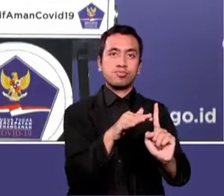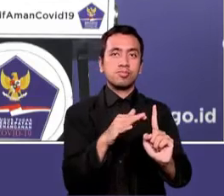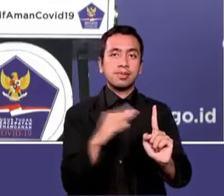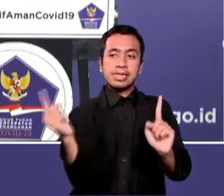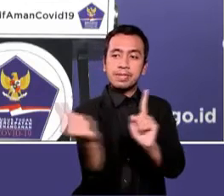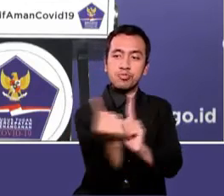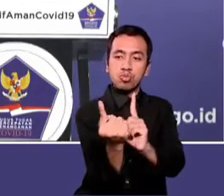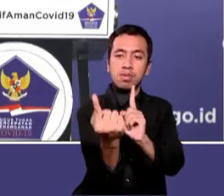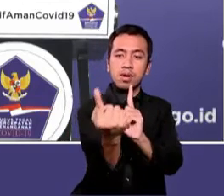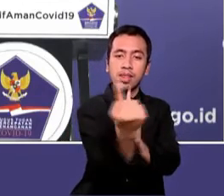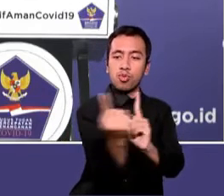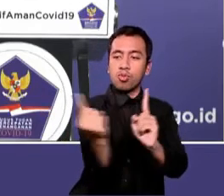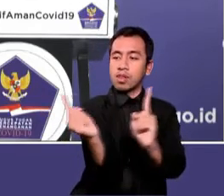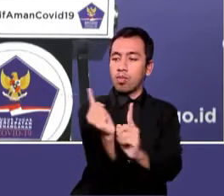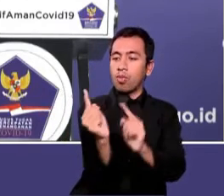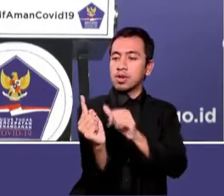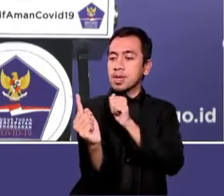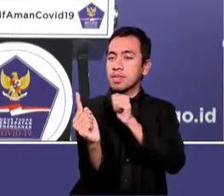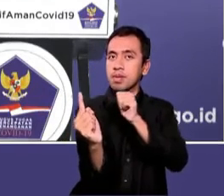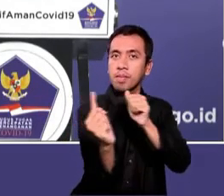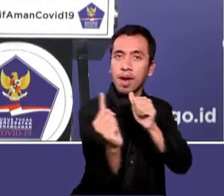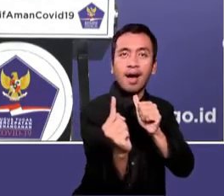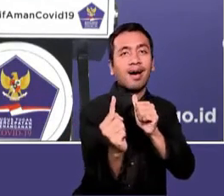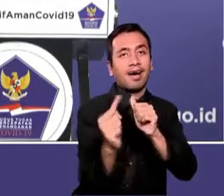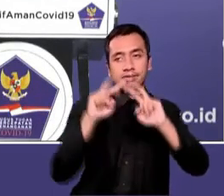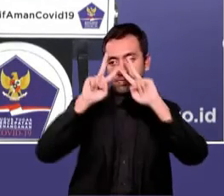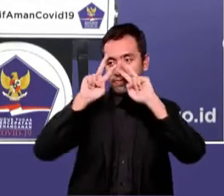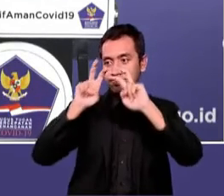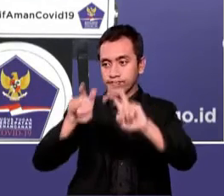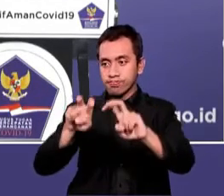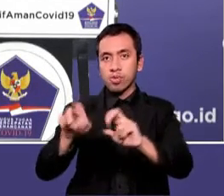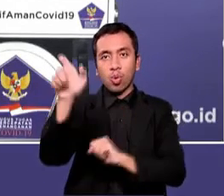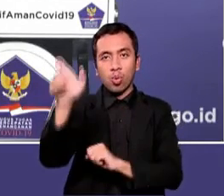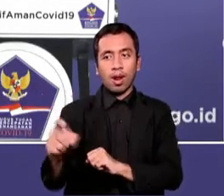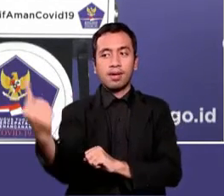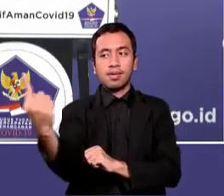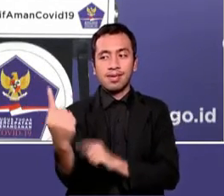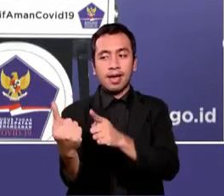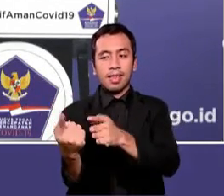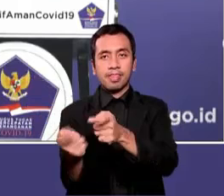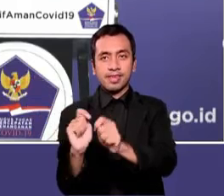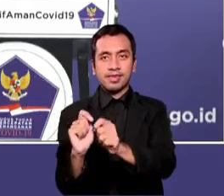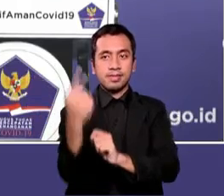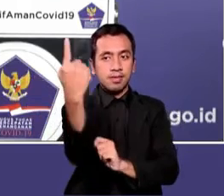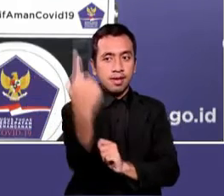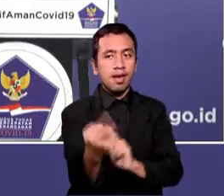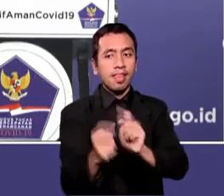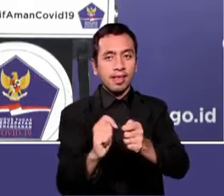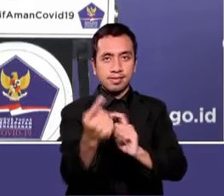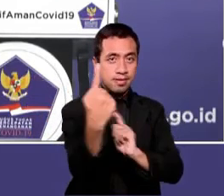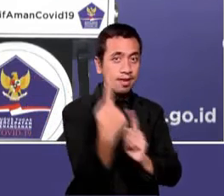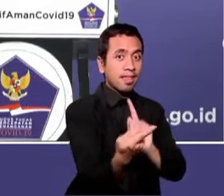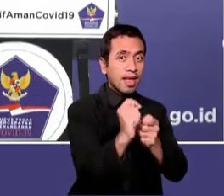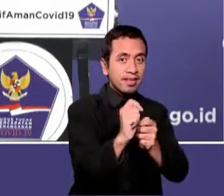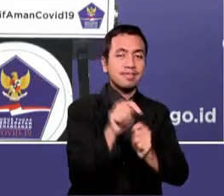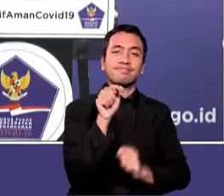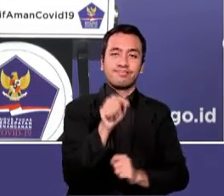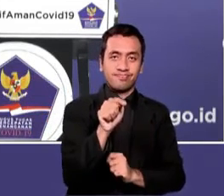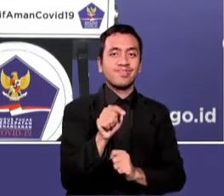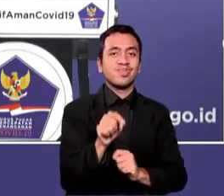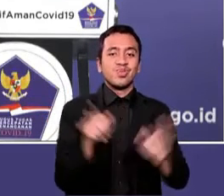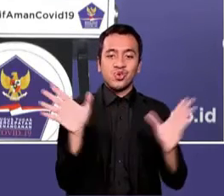Dan inilah yang kemudian ditindaklanjuti dengan melakukan testing angka-angka inilah yang berkontribusi cukup besar